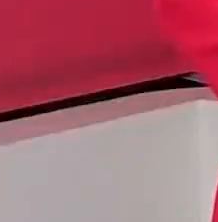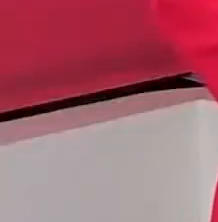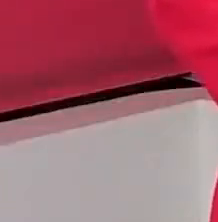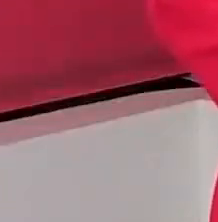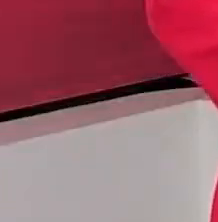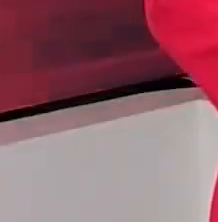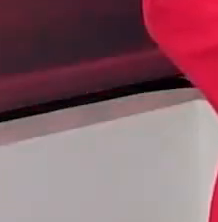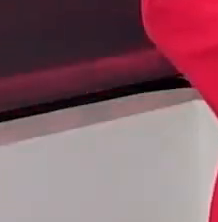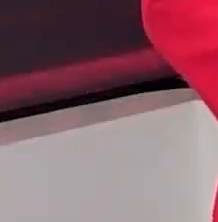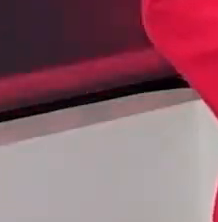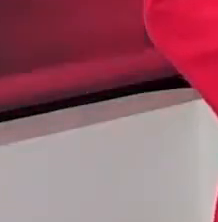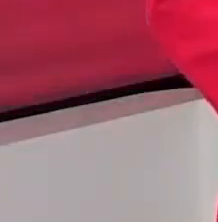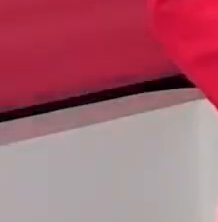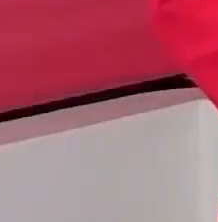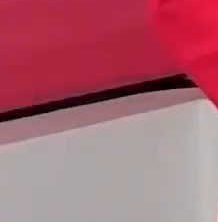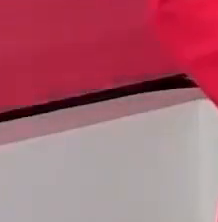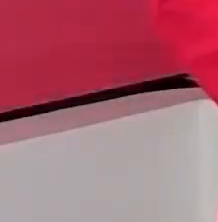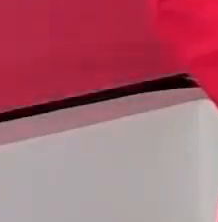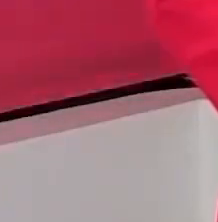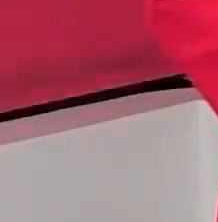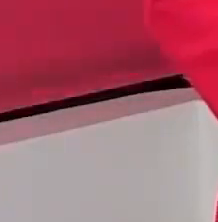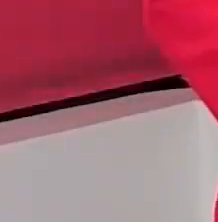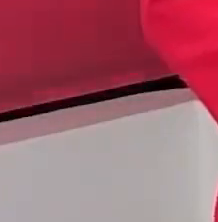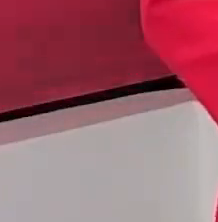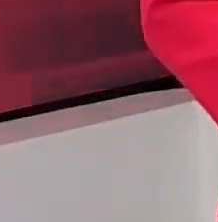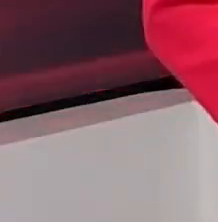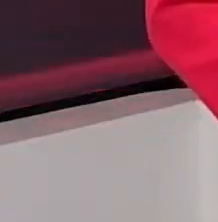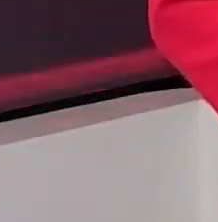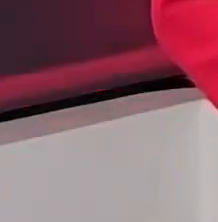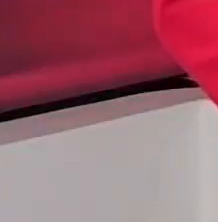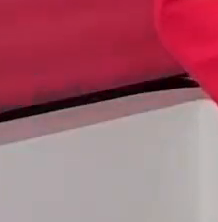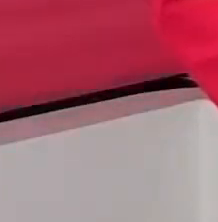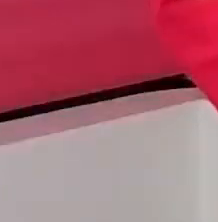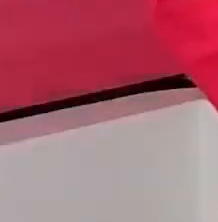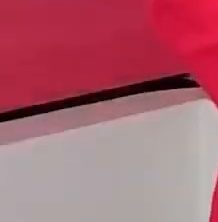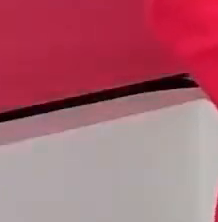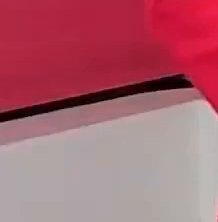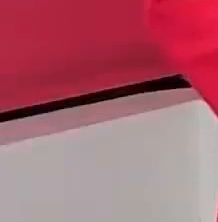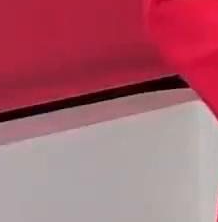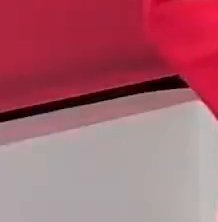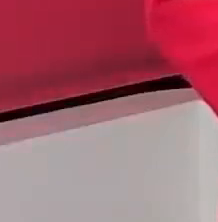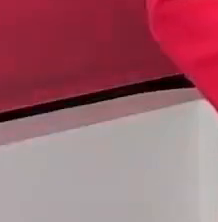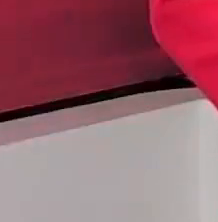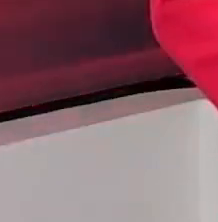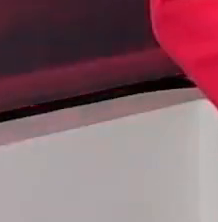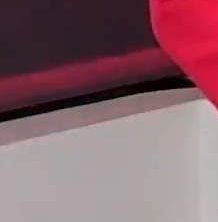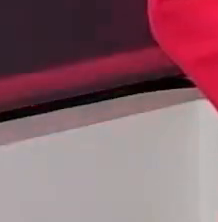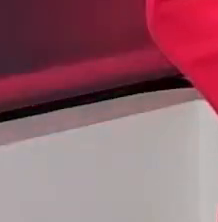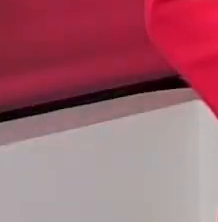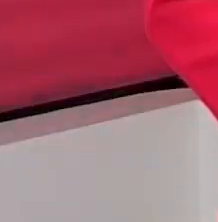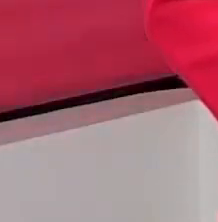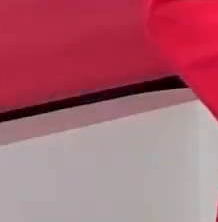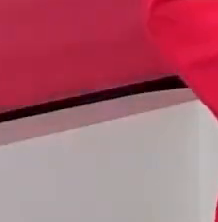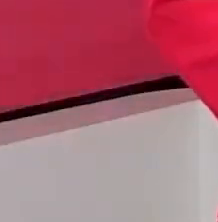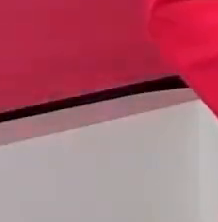Mauna ka sa mga balita. Bisitahin at mag-subscribe sa GMA Integrated News sa YouTube. Sa mga kapuso abroad,